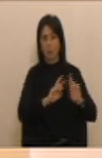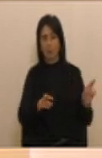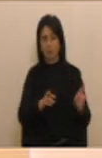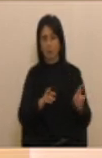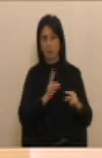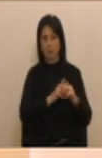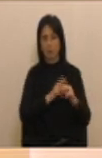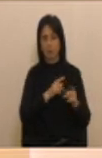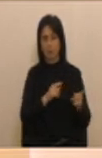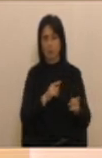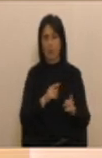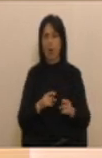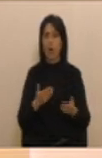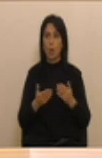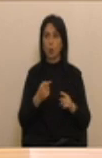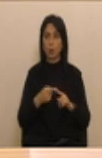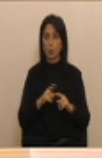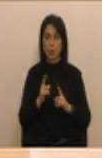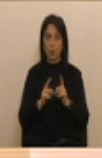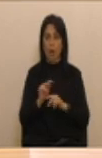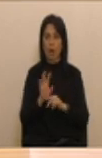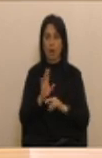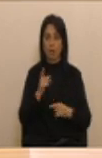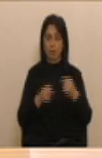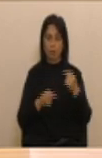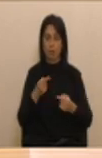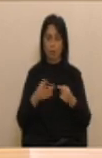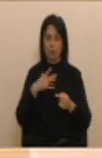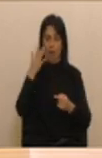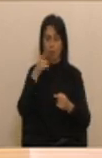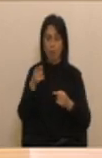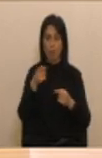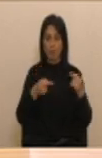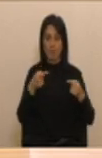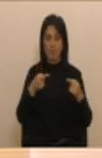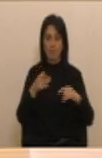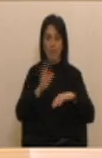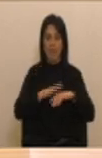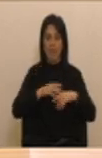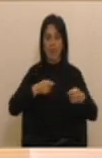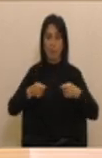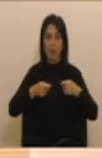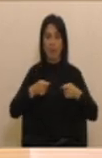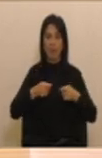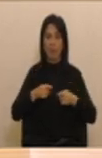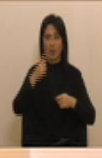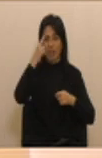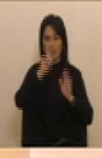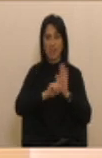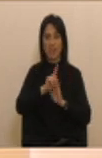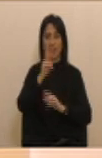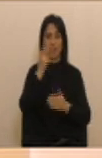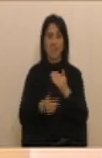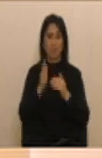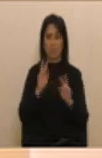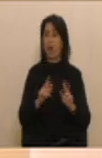უშლის ხელს. მაგრამ თუ ეს არ გამოსწორდა ბრძოლა ქართულ ოცნებასთან არაფორმალური მართველობით, არის თავიდანვე